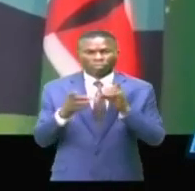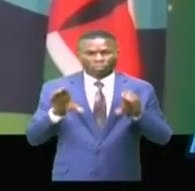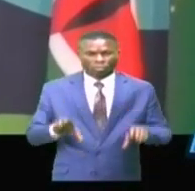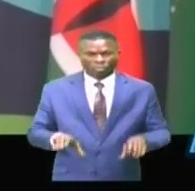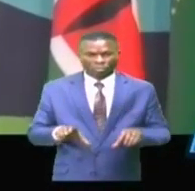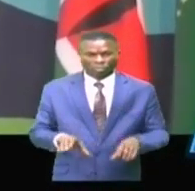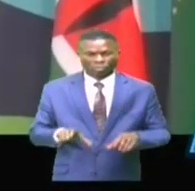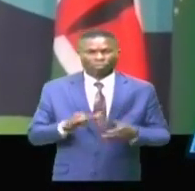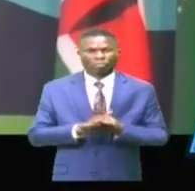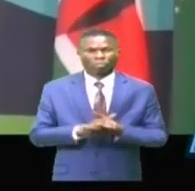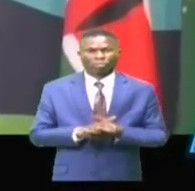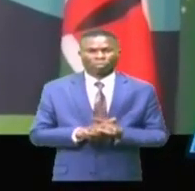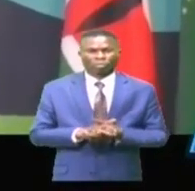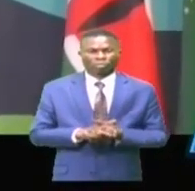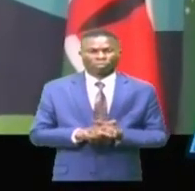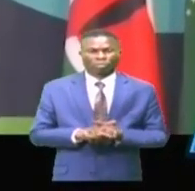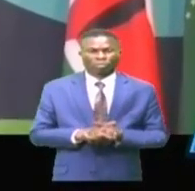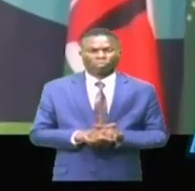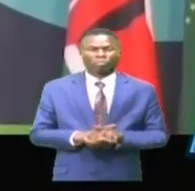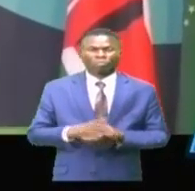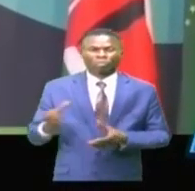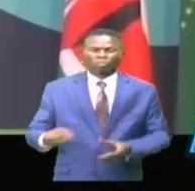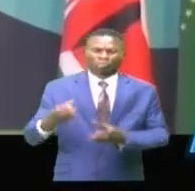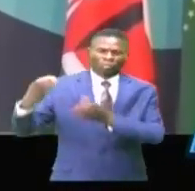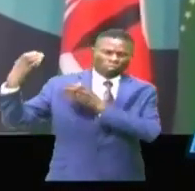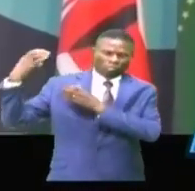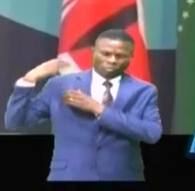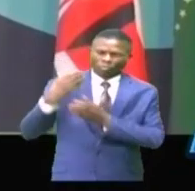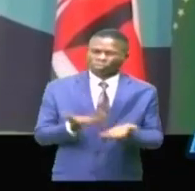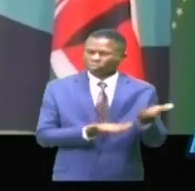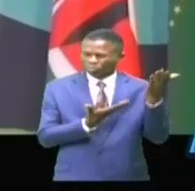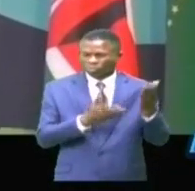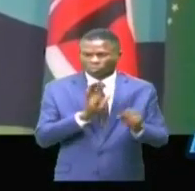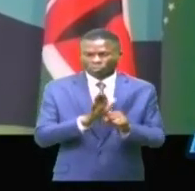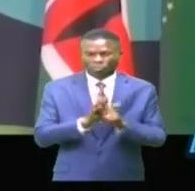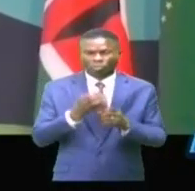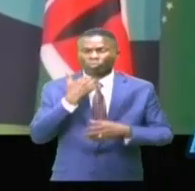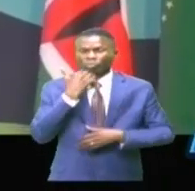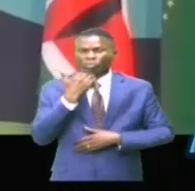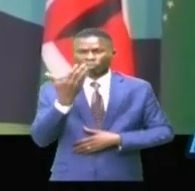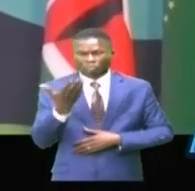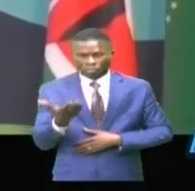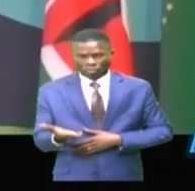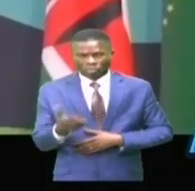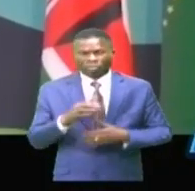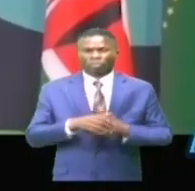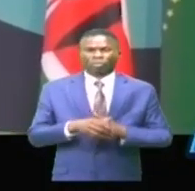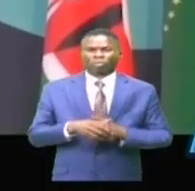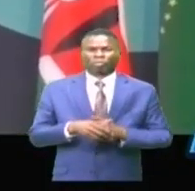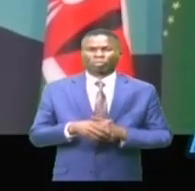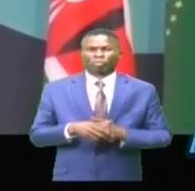ingrédients indispensables sont importants la volonté